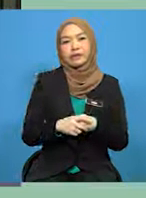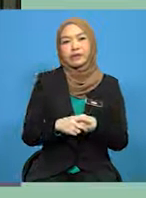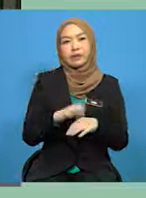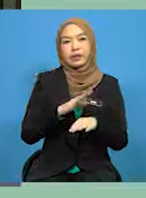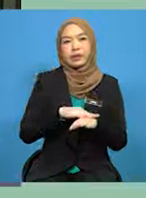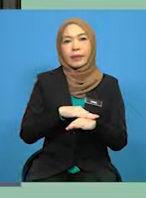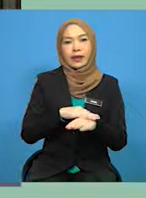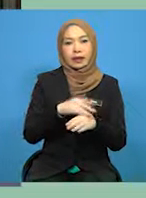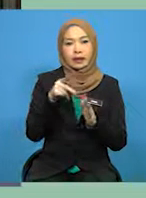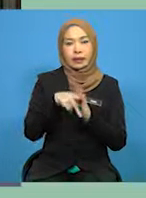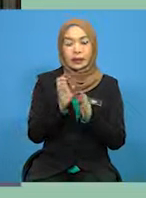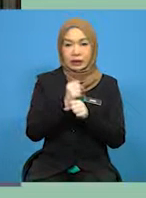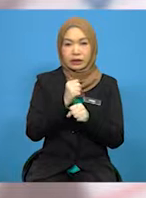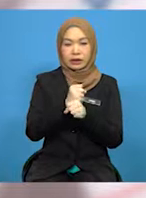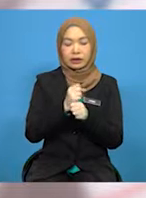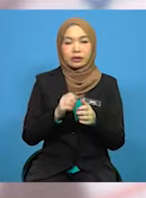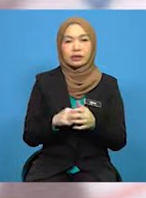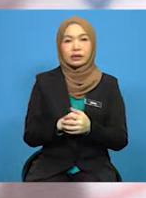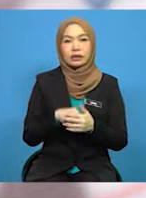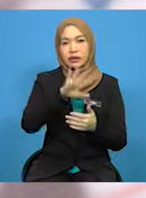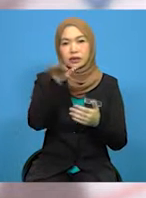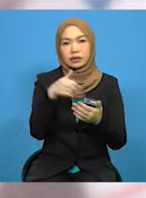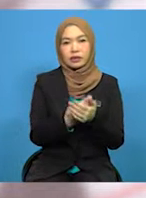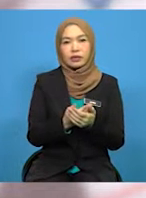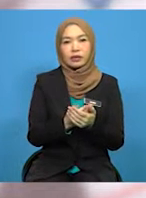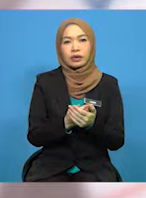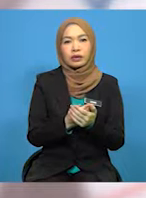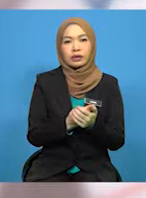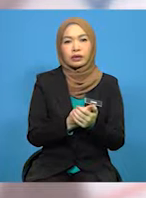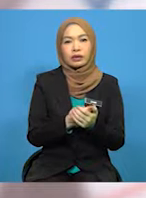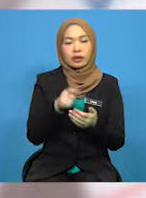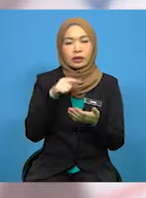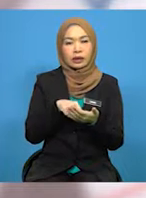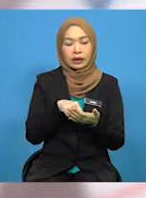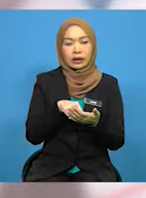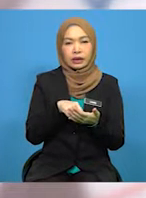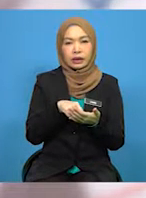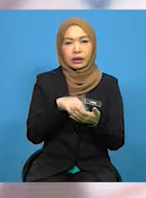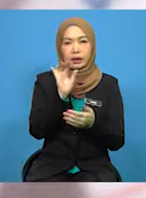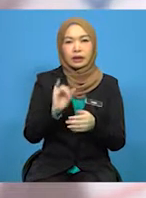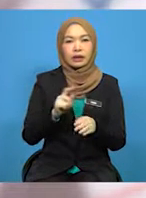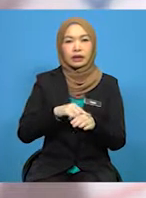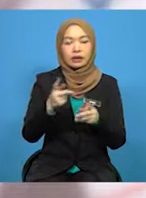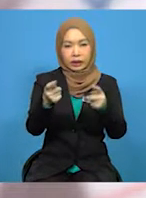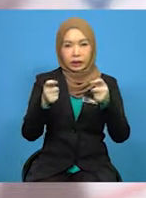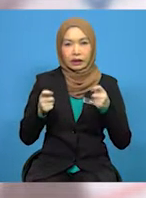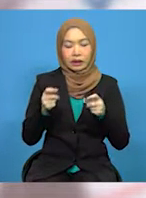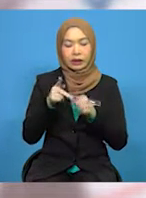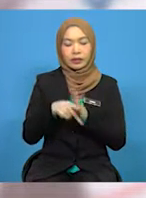kepada pekerjanya. Semua kemudahan dan faedah yang diterima oleh